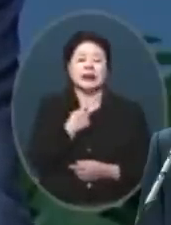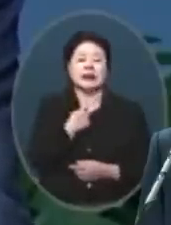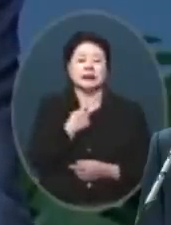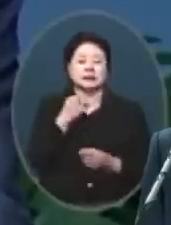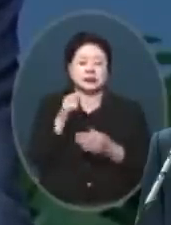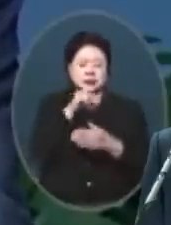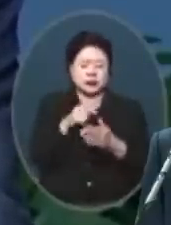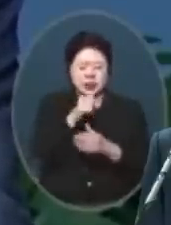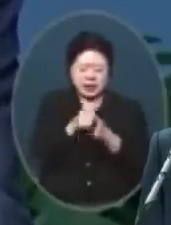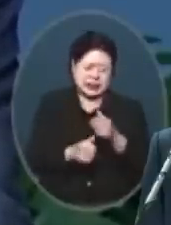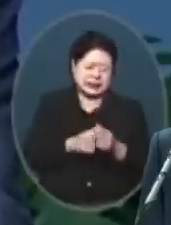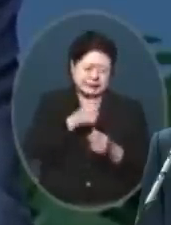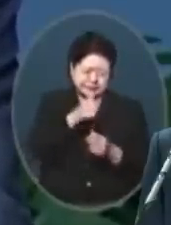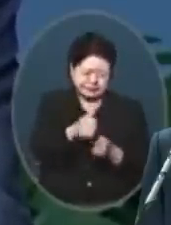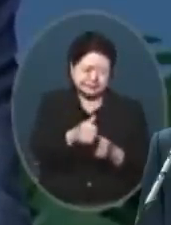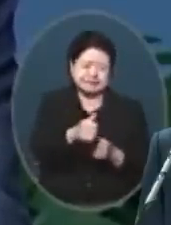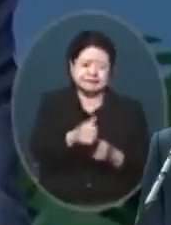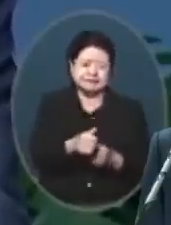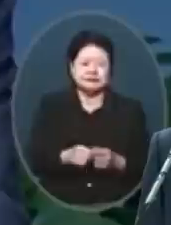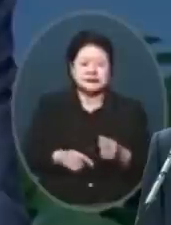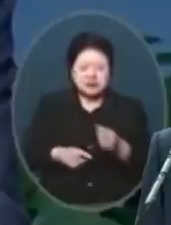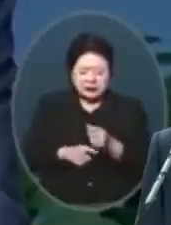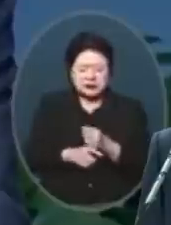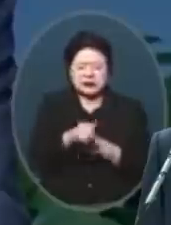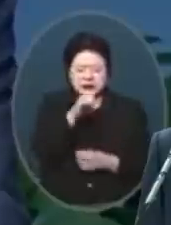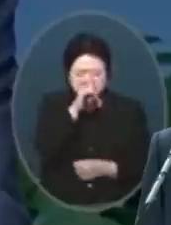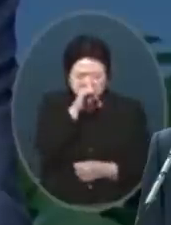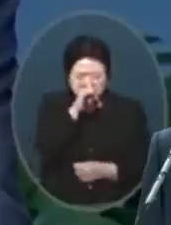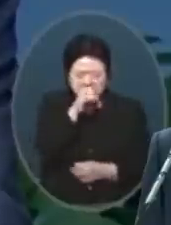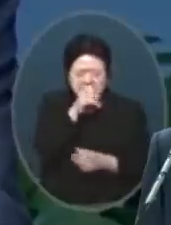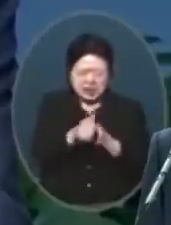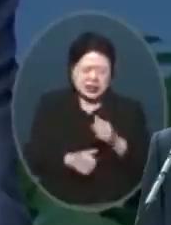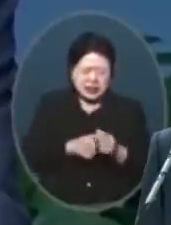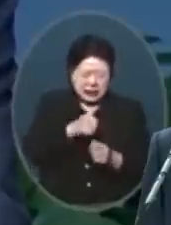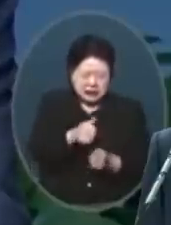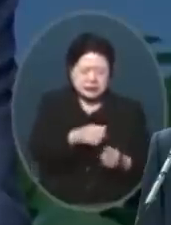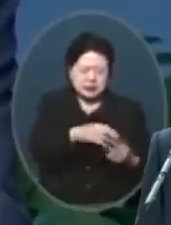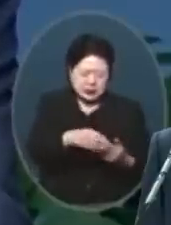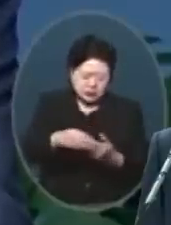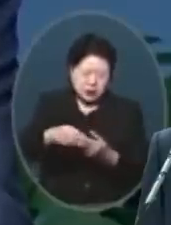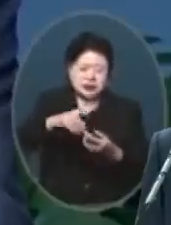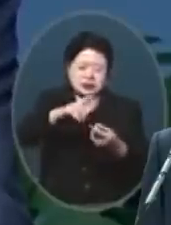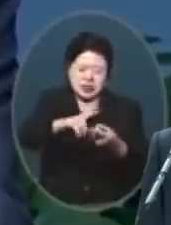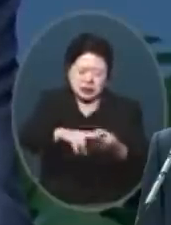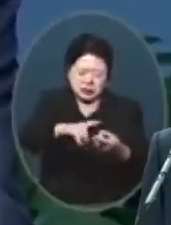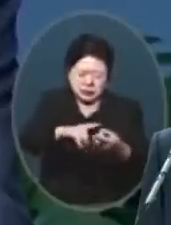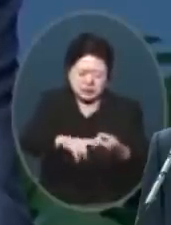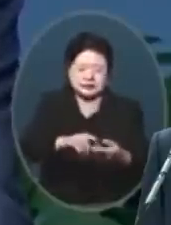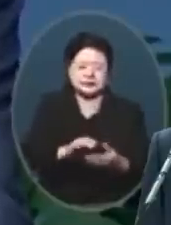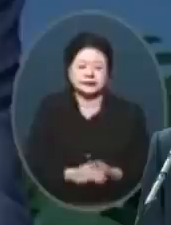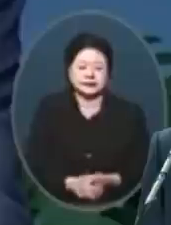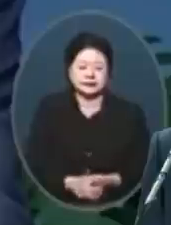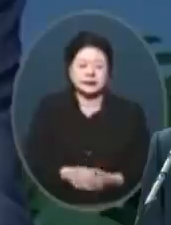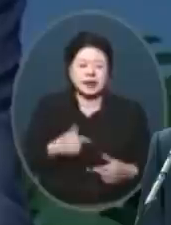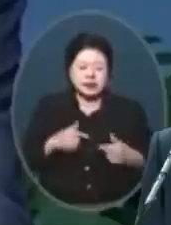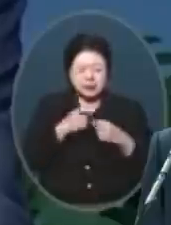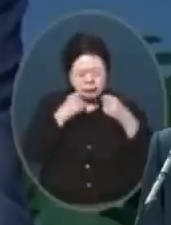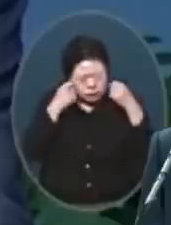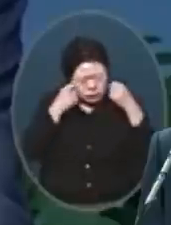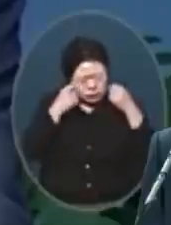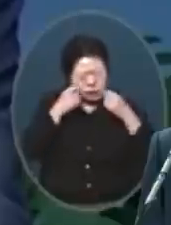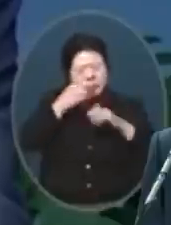속에 하나님 섭리가 계시고 하나님 인도가 있으므로 그 기뻐하고